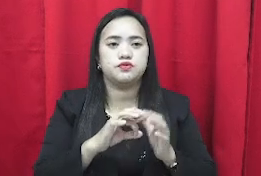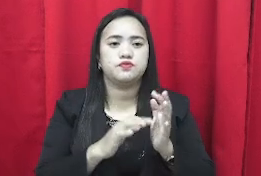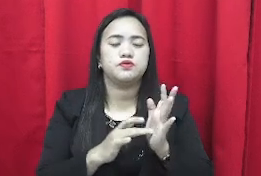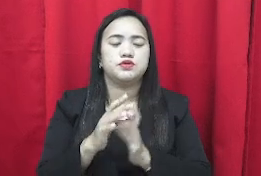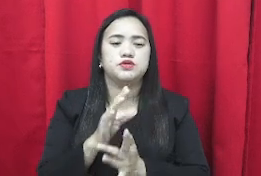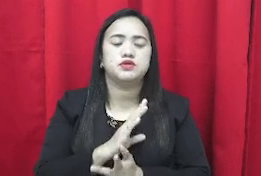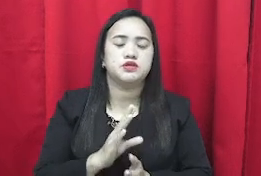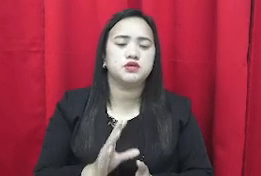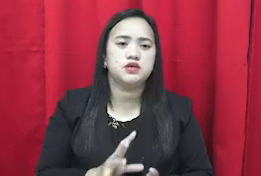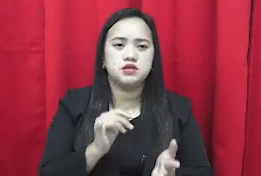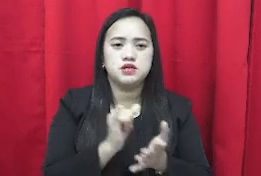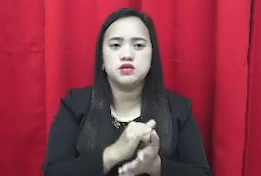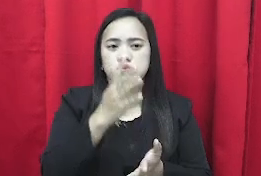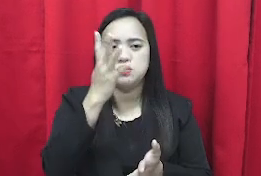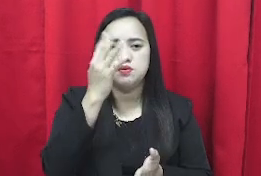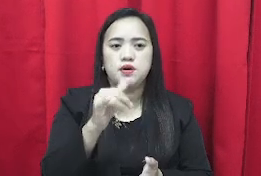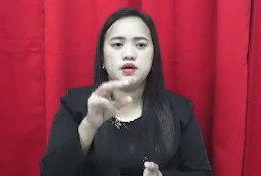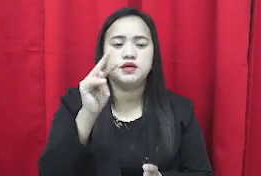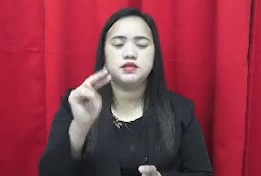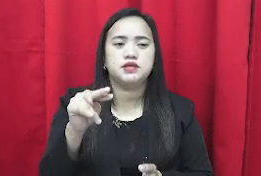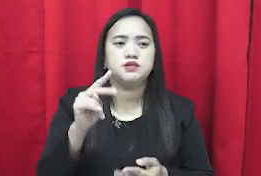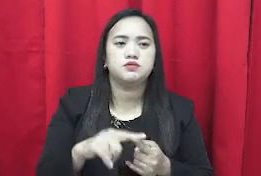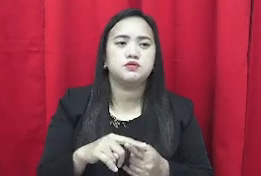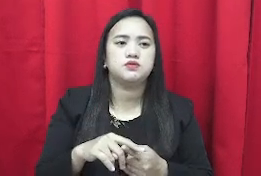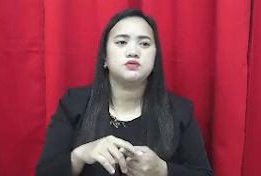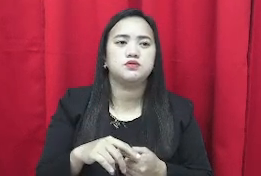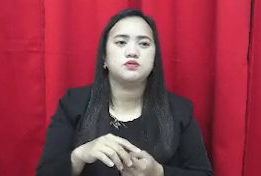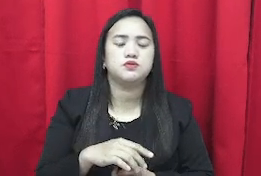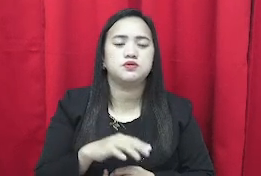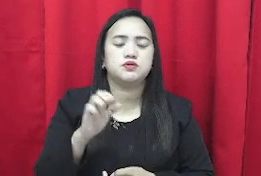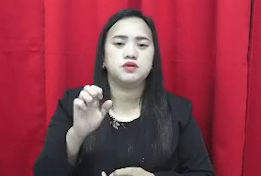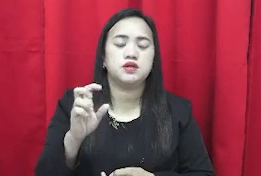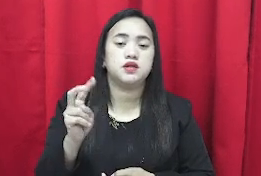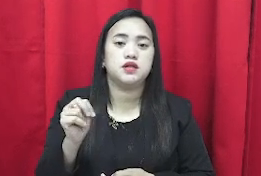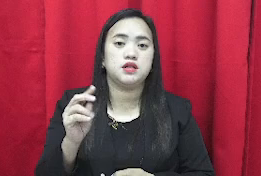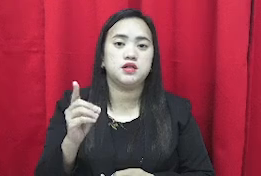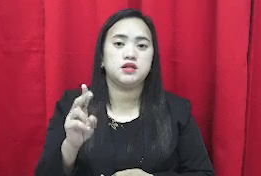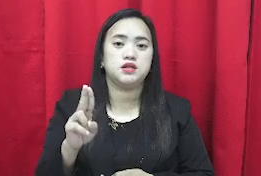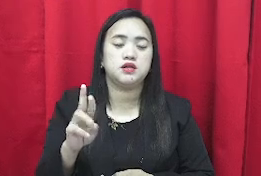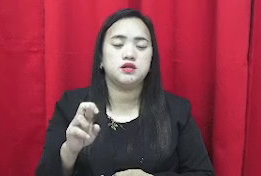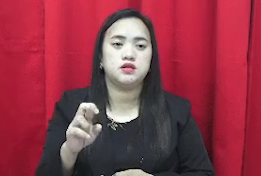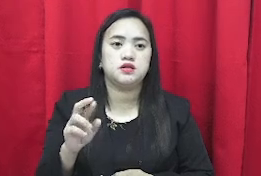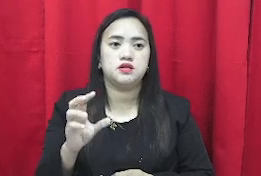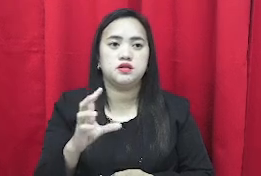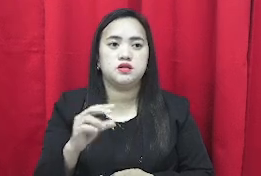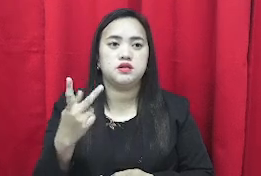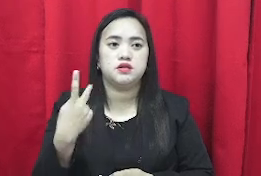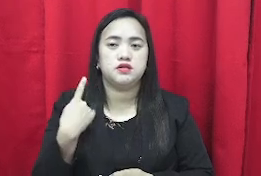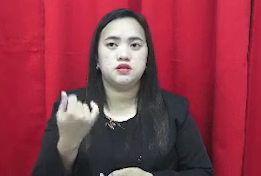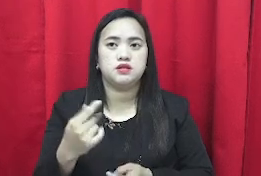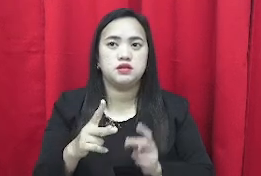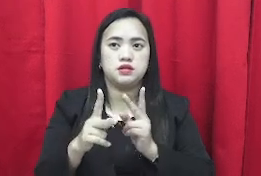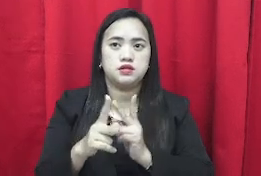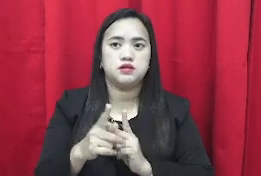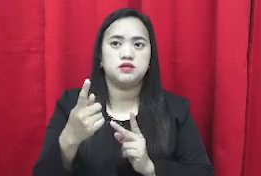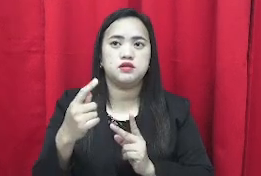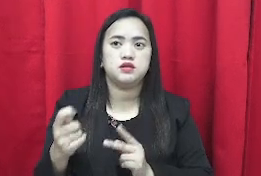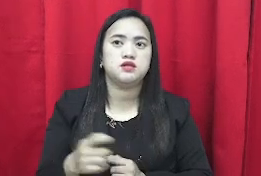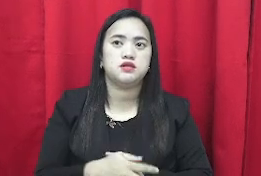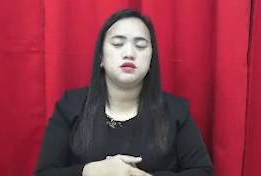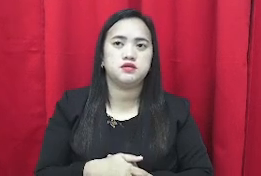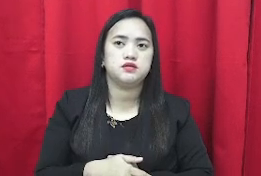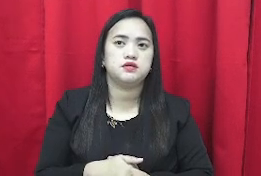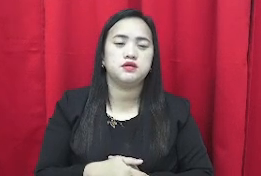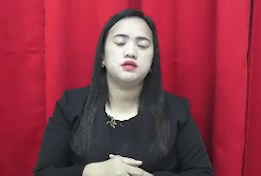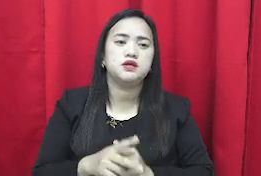i-end yyung hardness walang madali sa buhay ng tao lalong-lalo na yung pag-take ng responsibility hindi